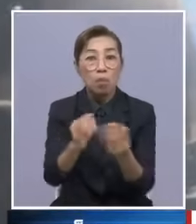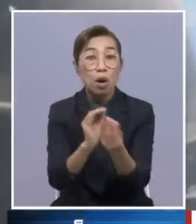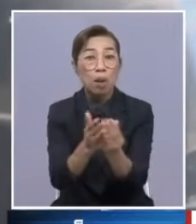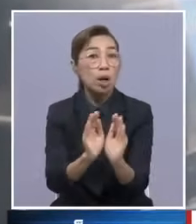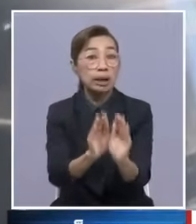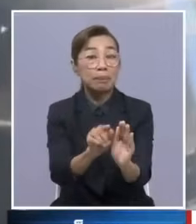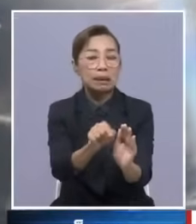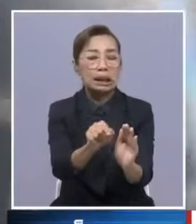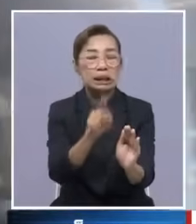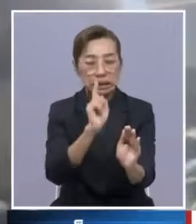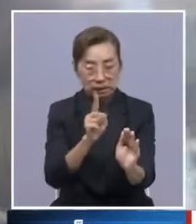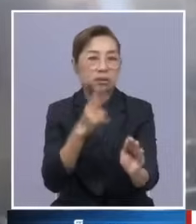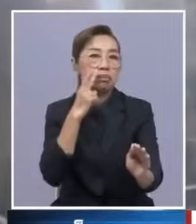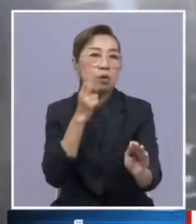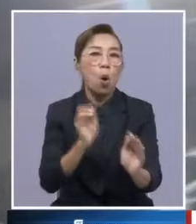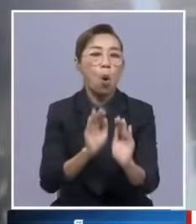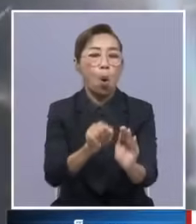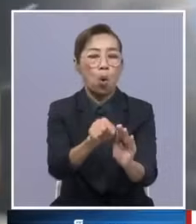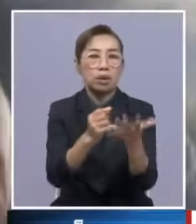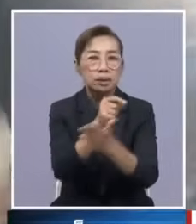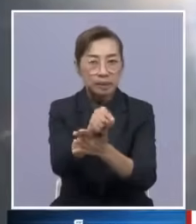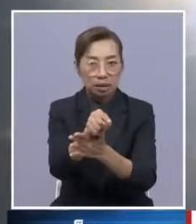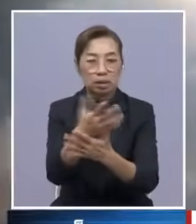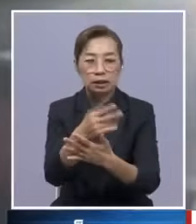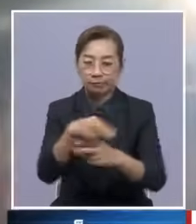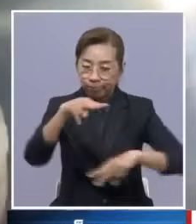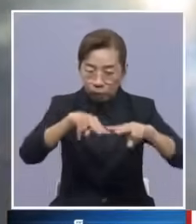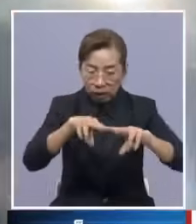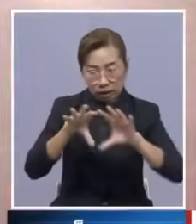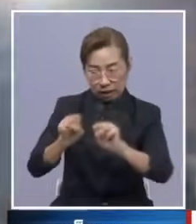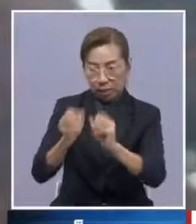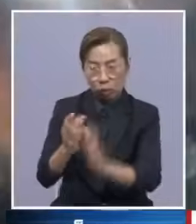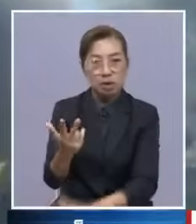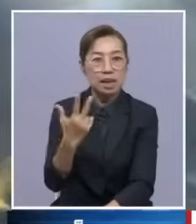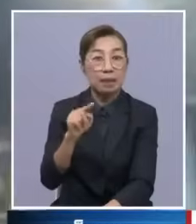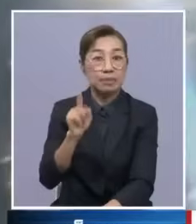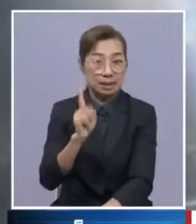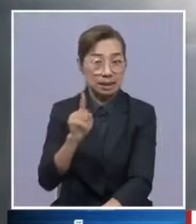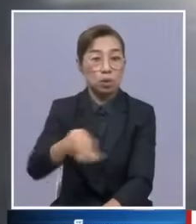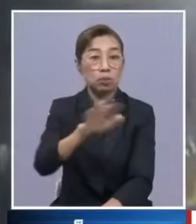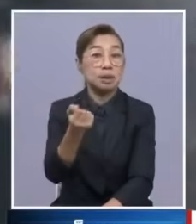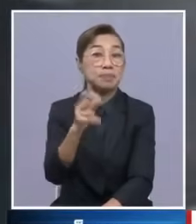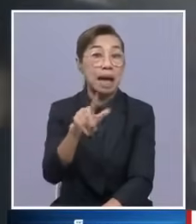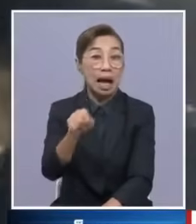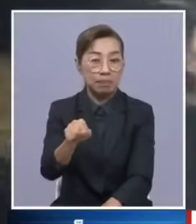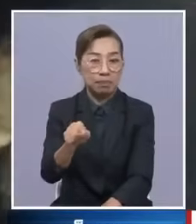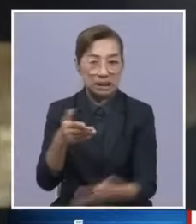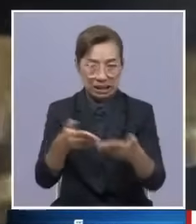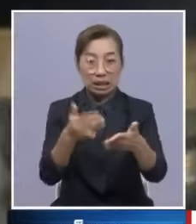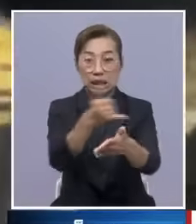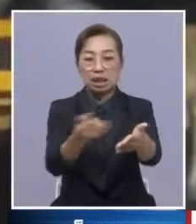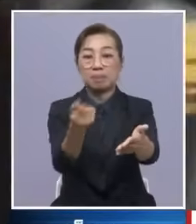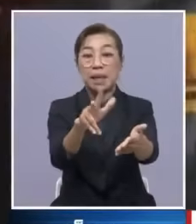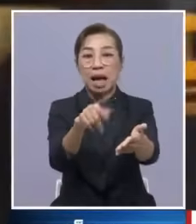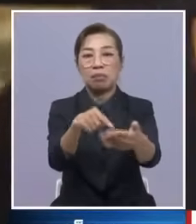แห้งภายในท้องเรือเนี่ยนะคะแล้วก็มีการตรวจจับลูกเรือ3คนคือ13คนเนี่ยคุณผู้ชมคะมีการกระโดดหนีลงน้ำนะ